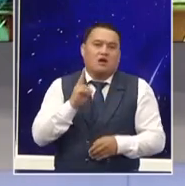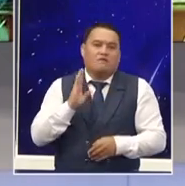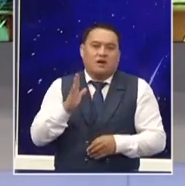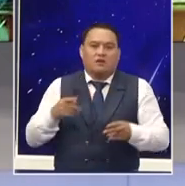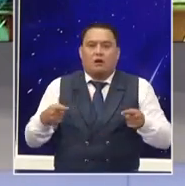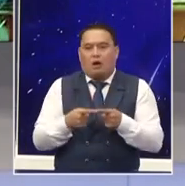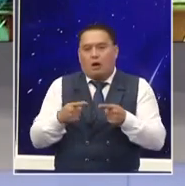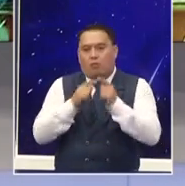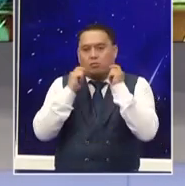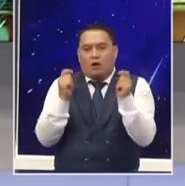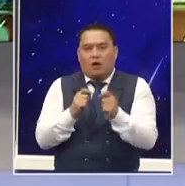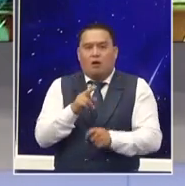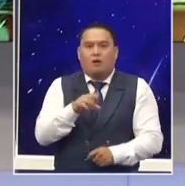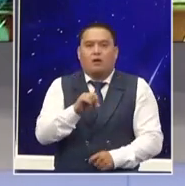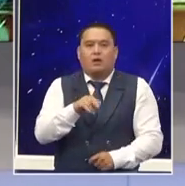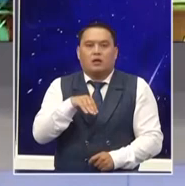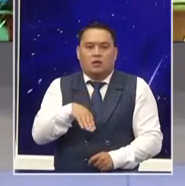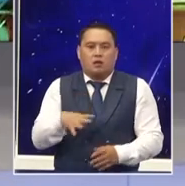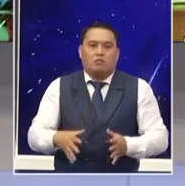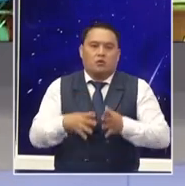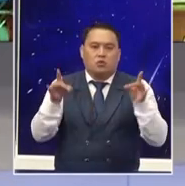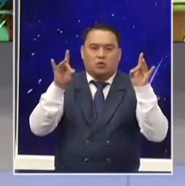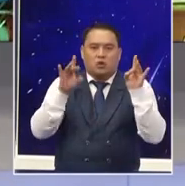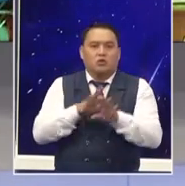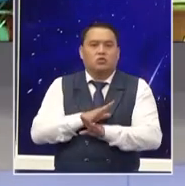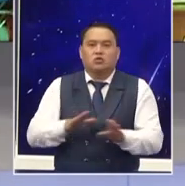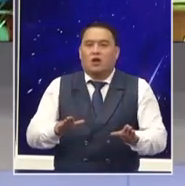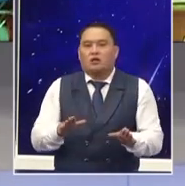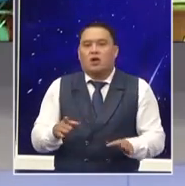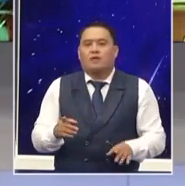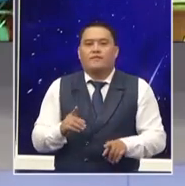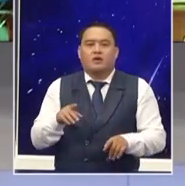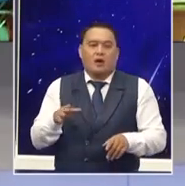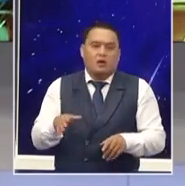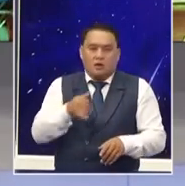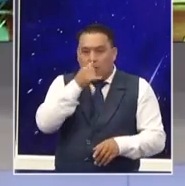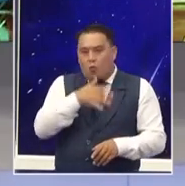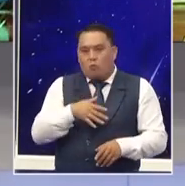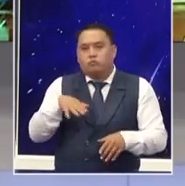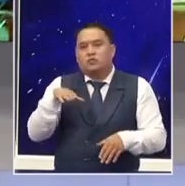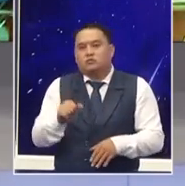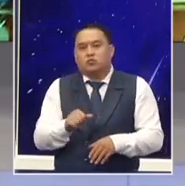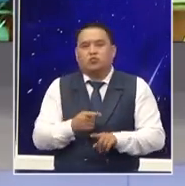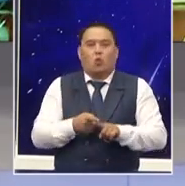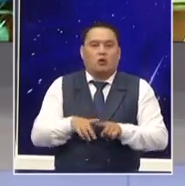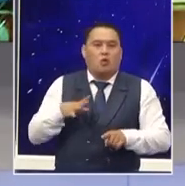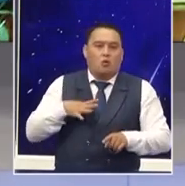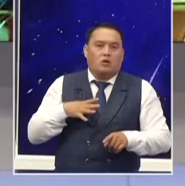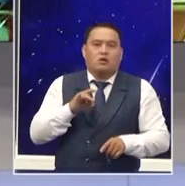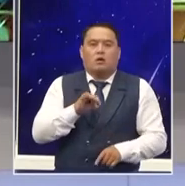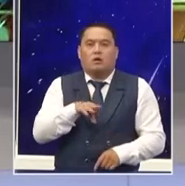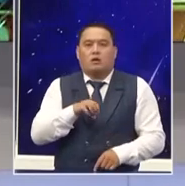квартирам подарок, сделанный фондом «Харикет», стал большой неожиданностью. Наши корреспонденты не могли пропустить такое событие в жизни